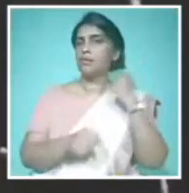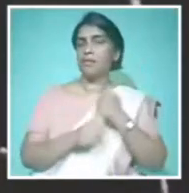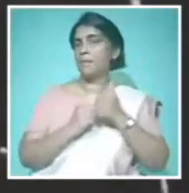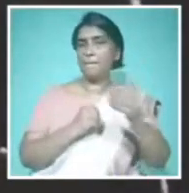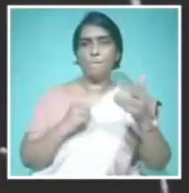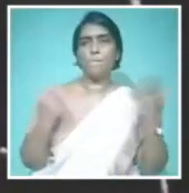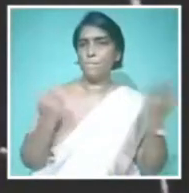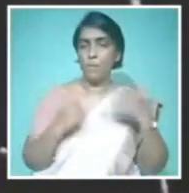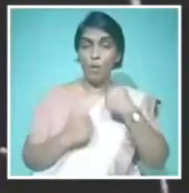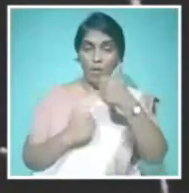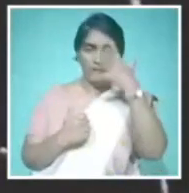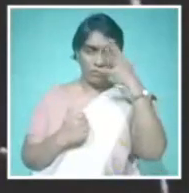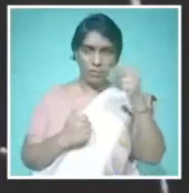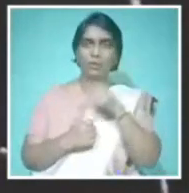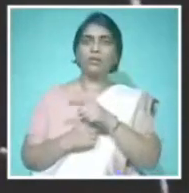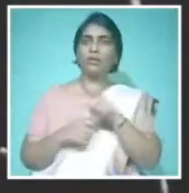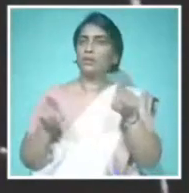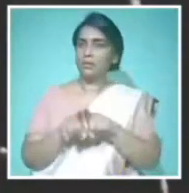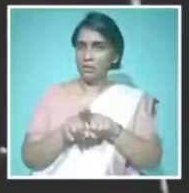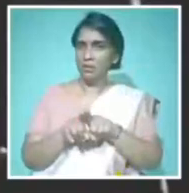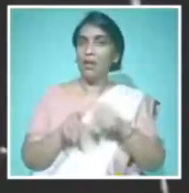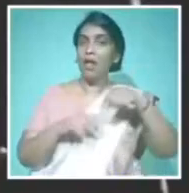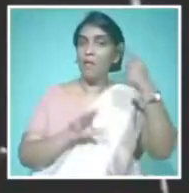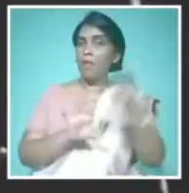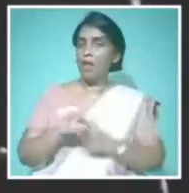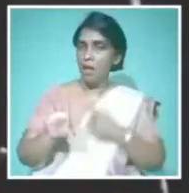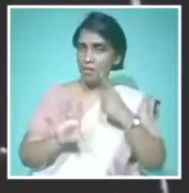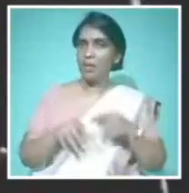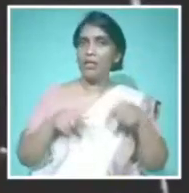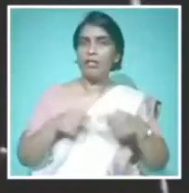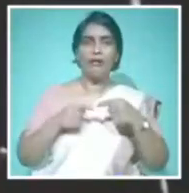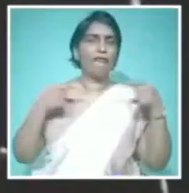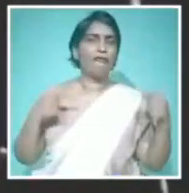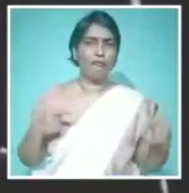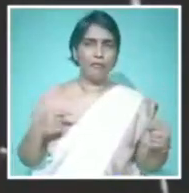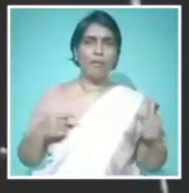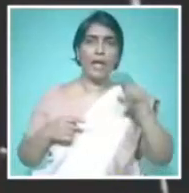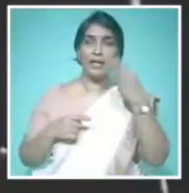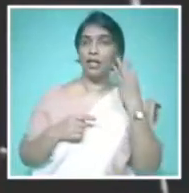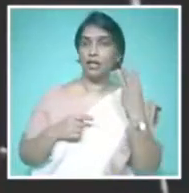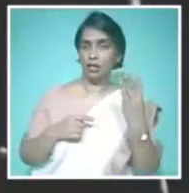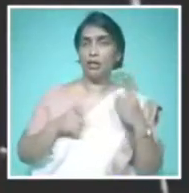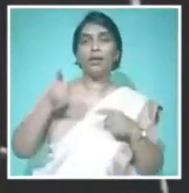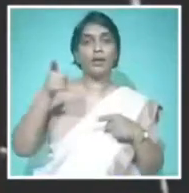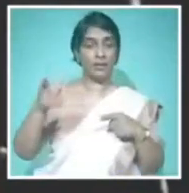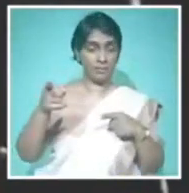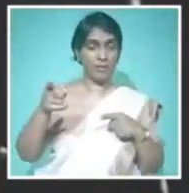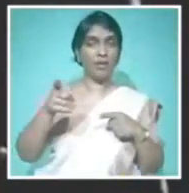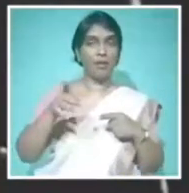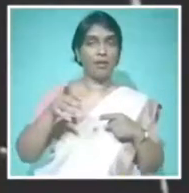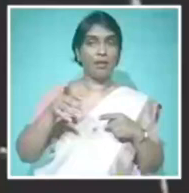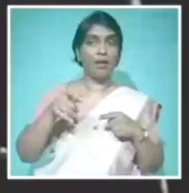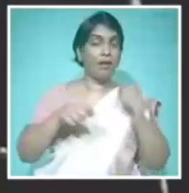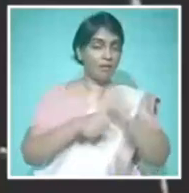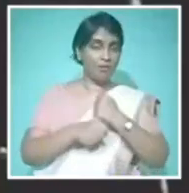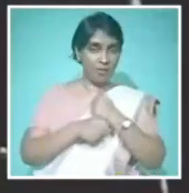ne, ekau dalam mata kat dia agan ne, insa, laban aurud de, dem vipakshet, ekasih tunai, tamun nasilat, apa me